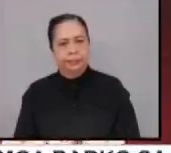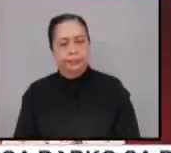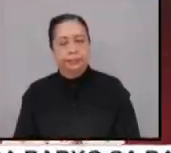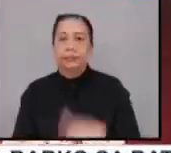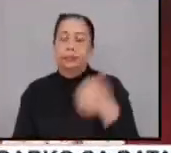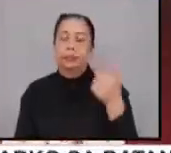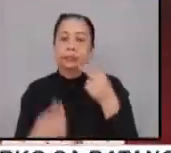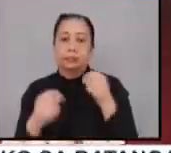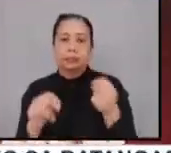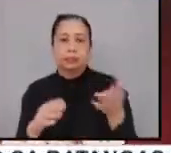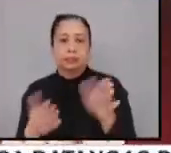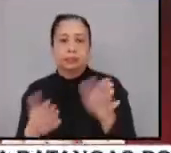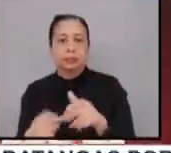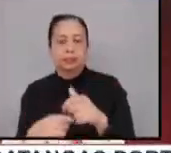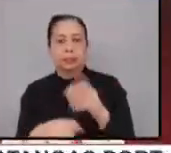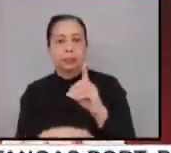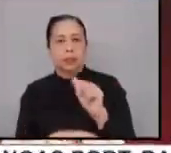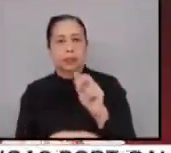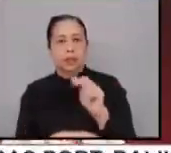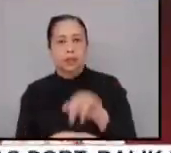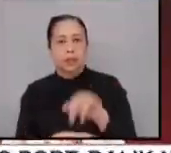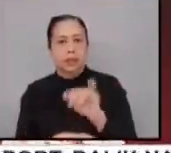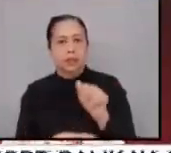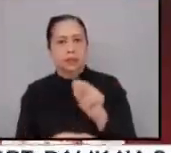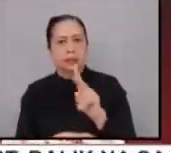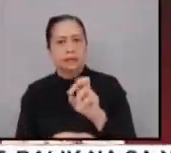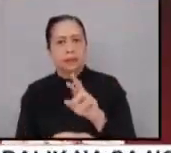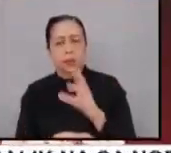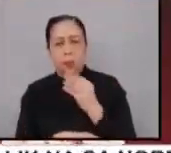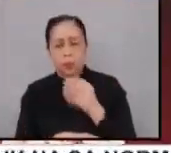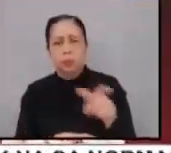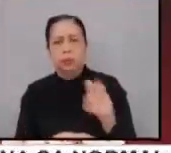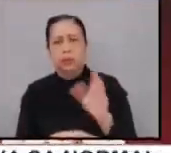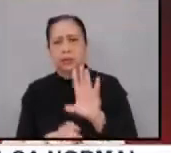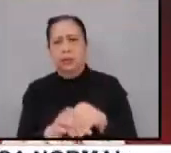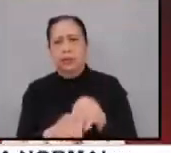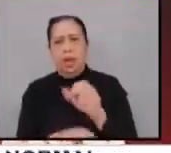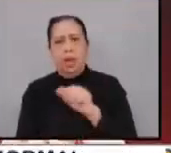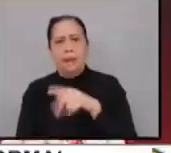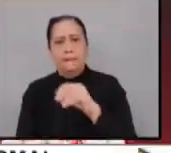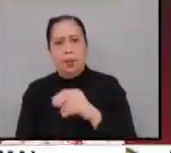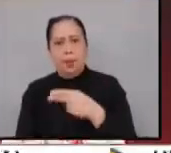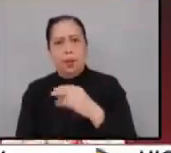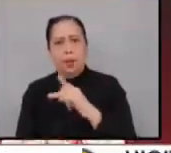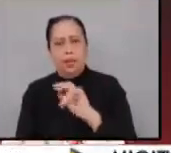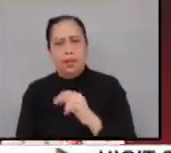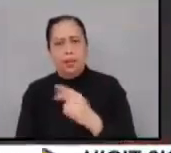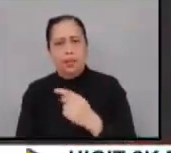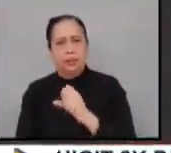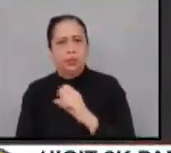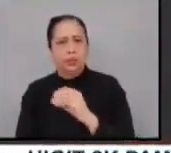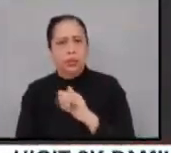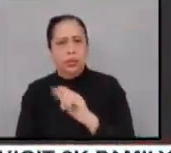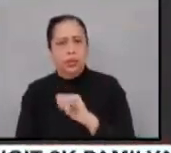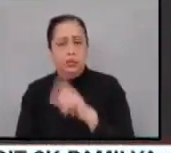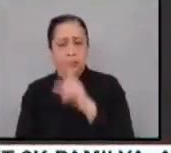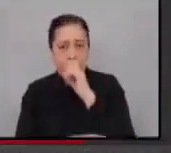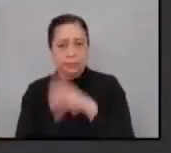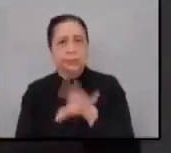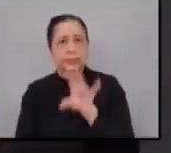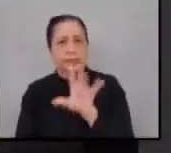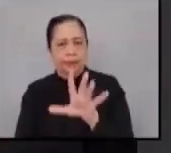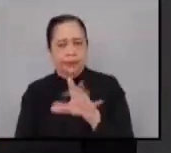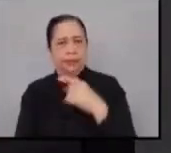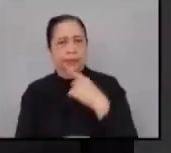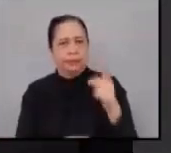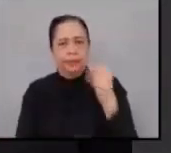pumanaw na si Danny Javier ng Apo Hiking Society sa edad na 75. Kinumpirma mismo ng kanyang anak na si Justin